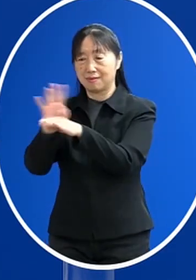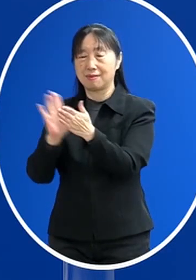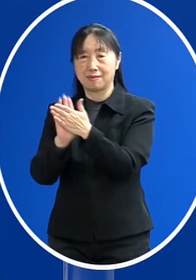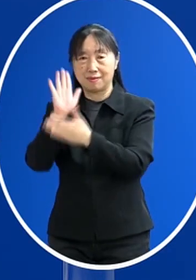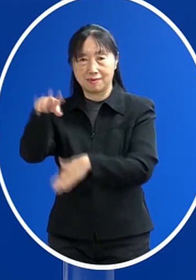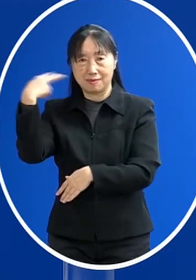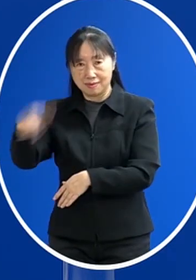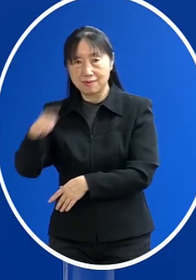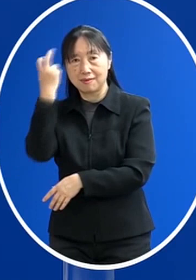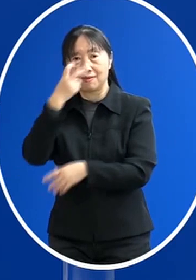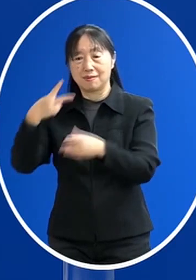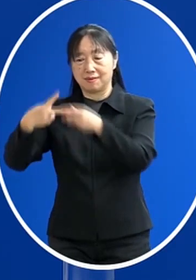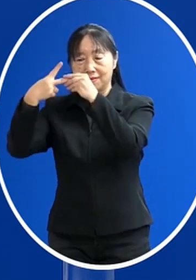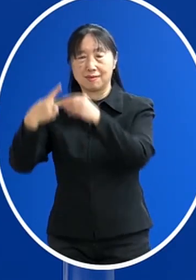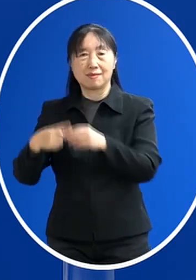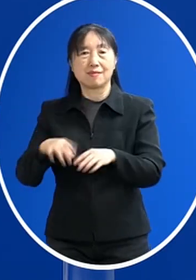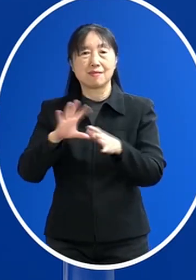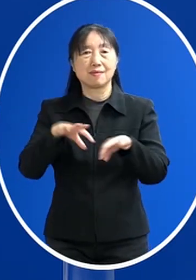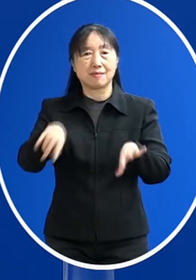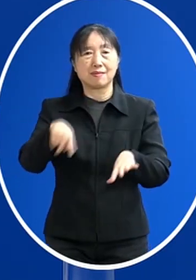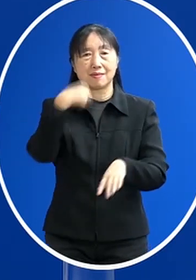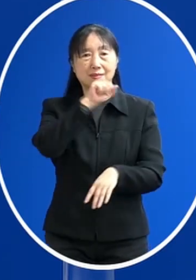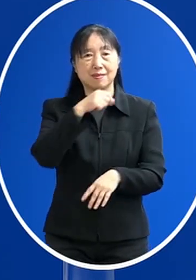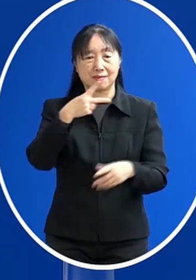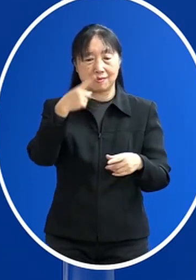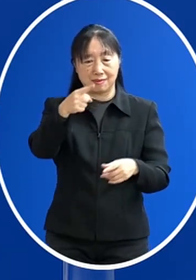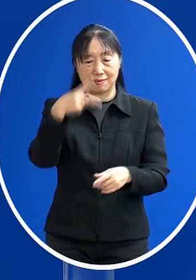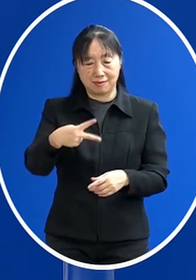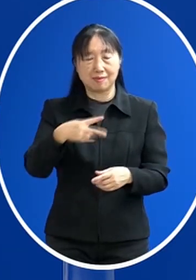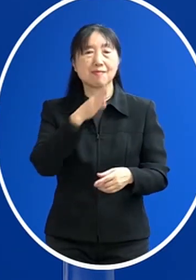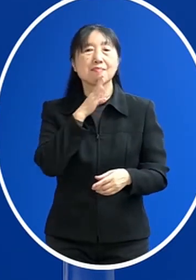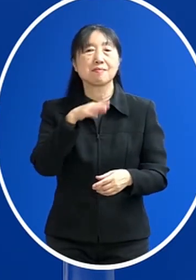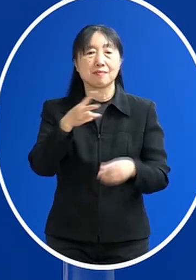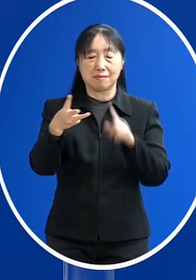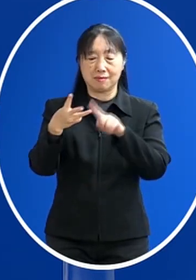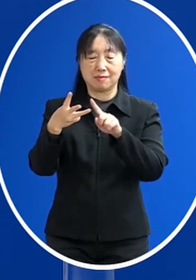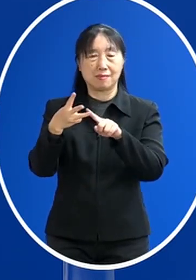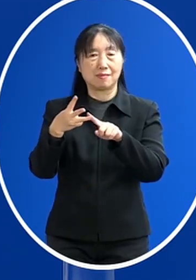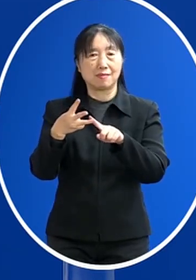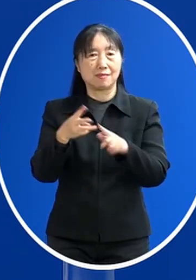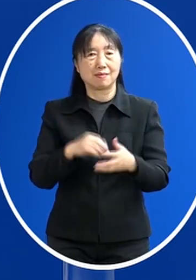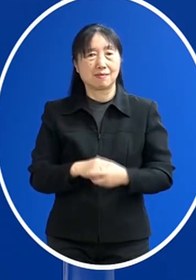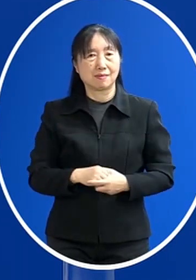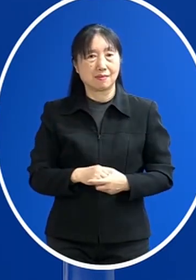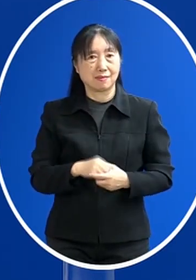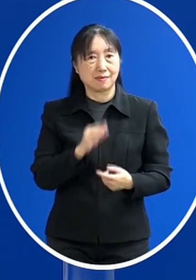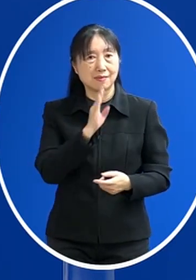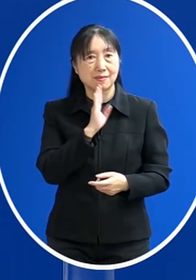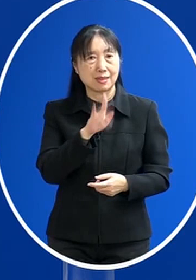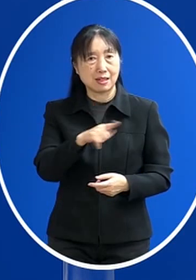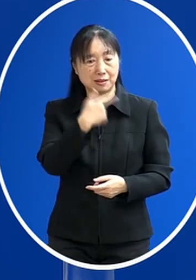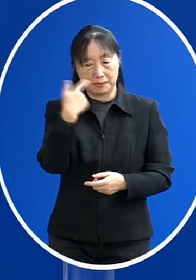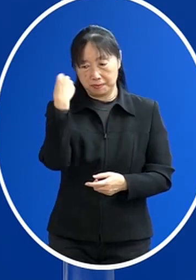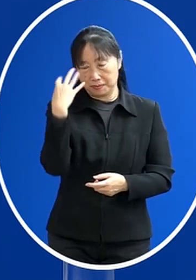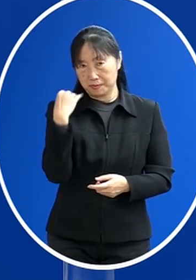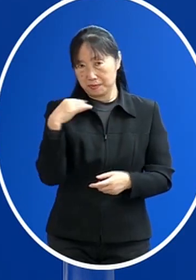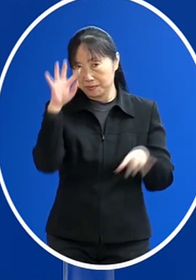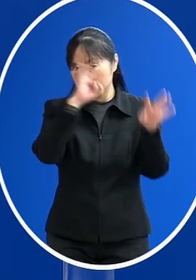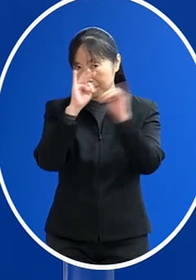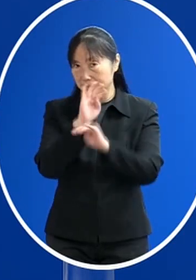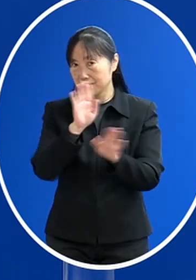啊。所以那前面的在台湾的那两次是这样，那最后一次根据最新的疫调，则